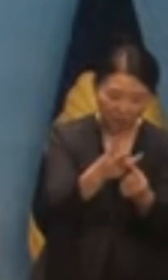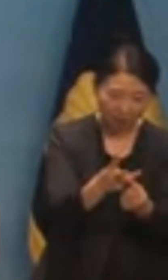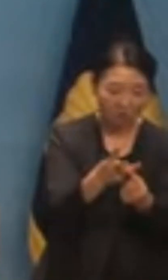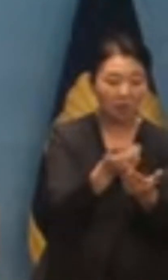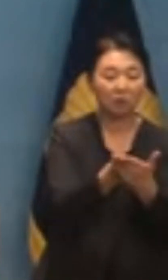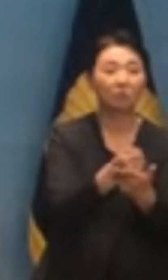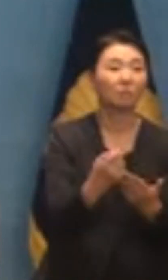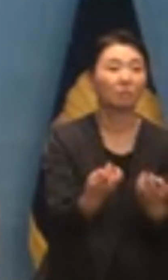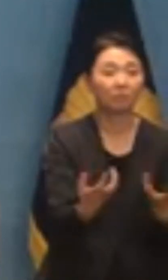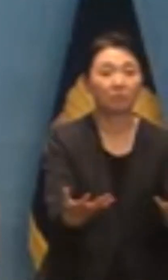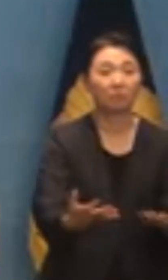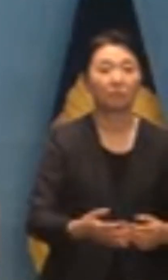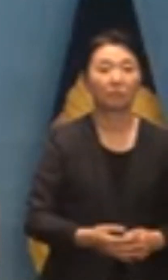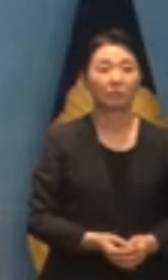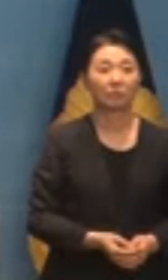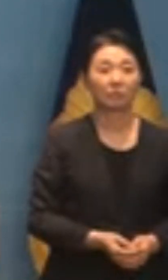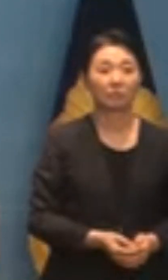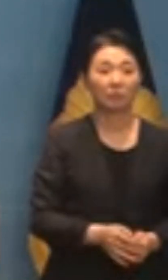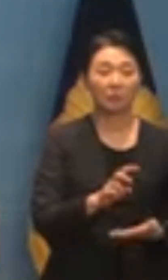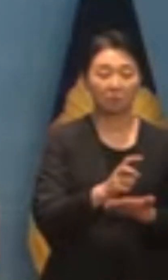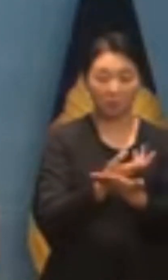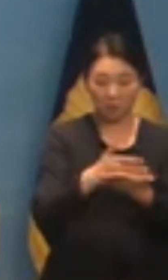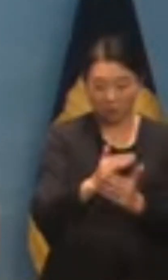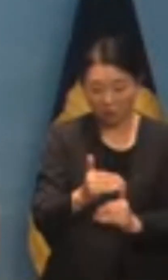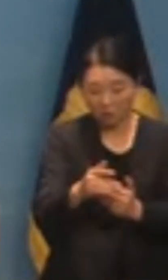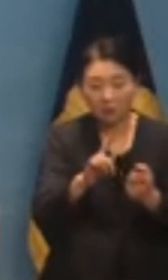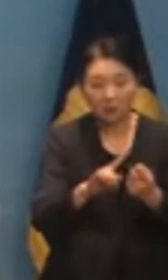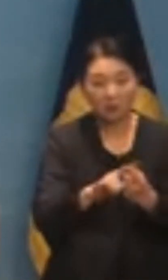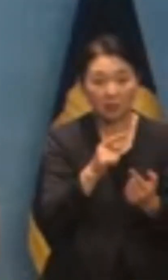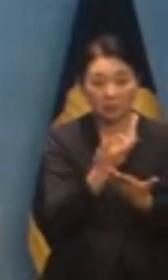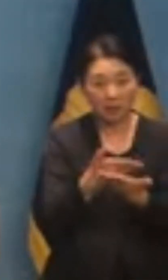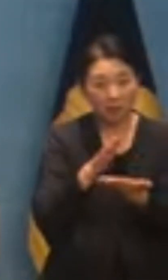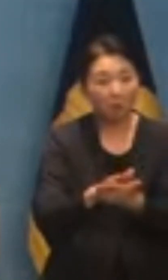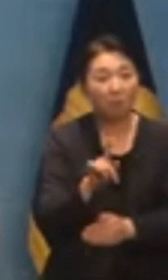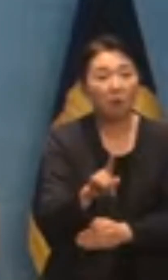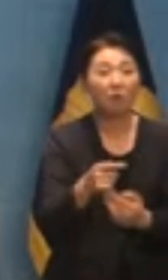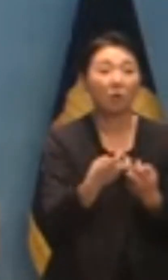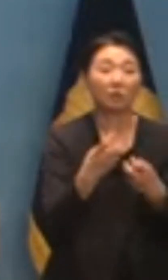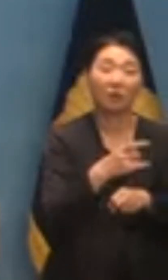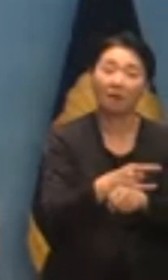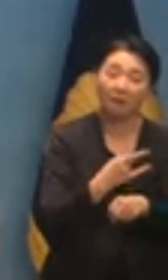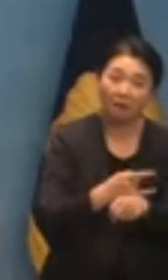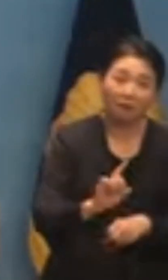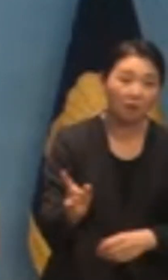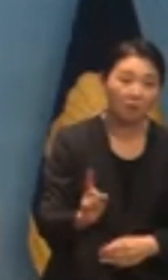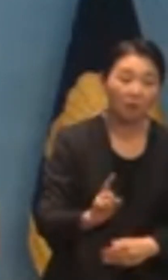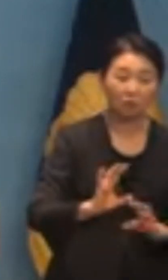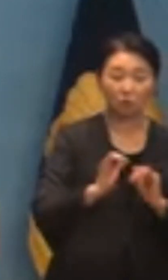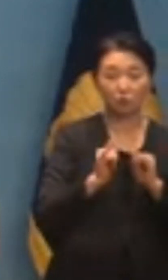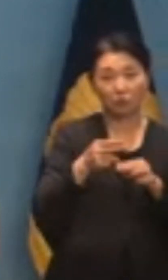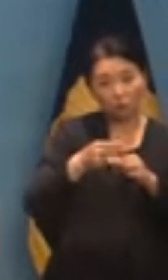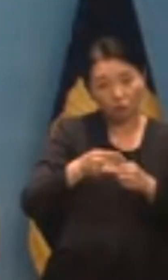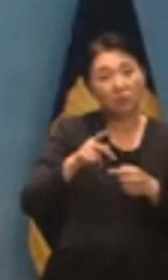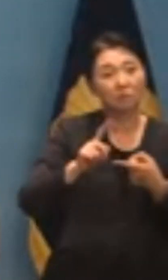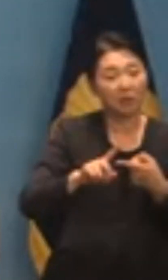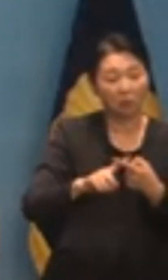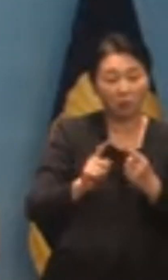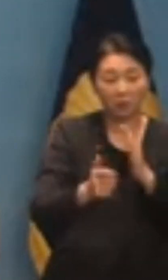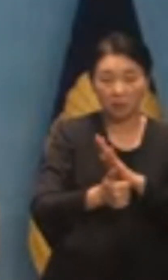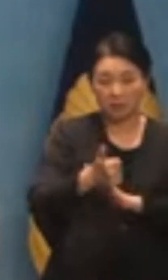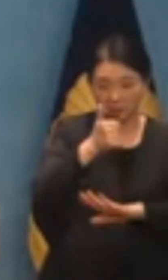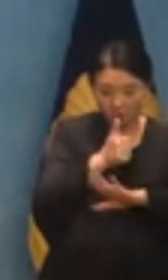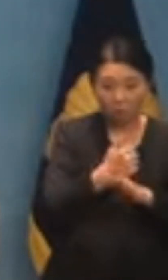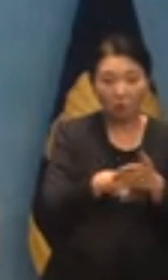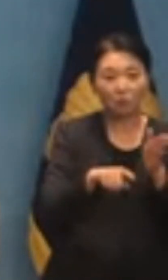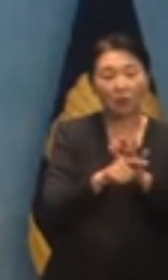어떻게 정해야 하는가? 개헌 절차에 대한 개헌은 어떻게 해야 하는가 등 국민주도 개헌 성공을